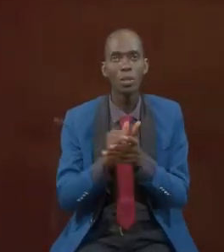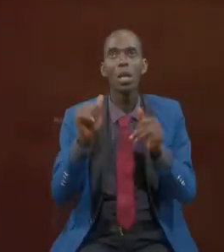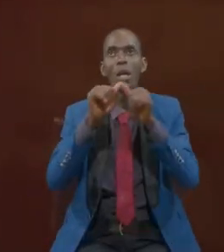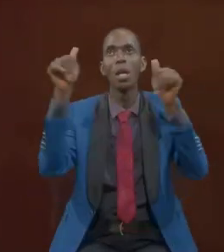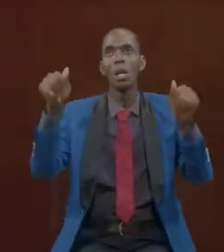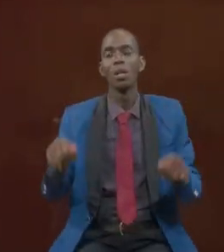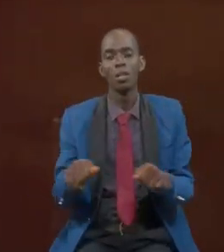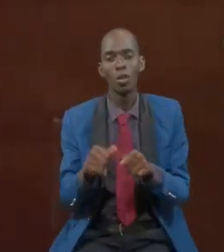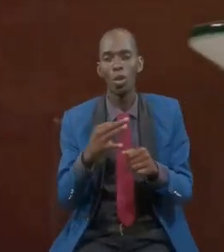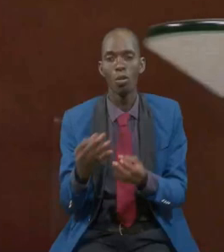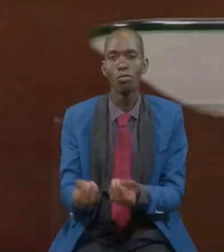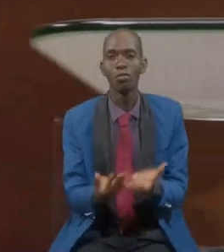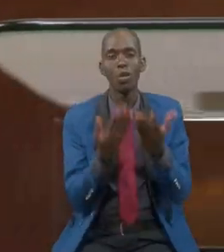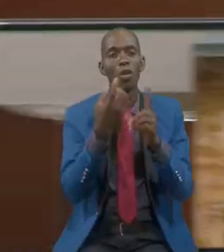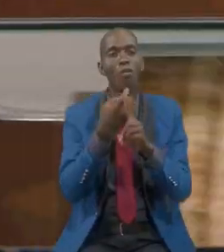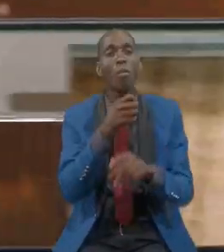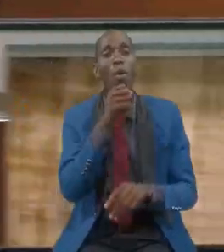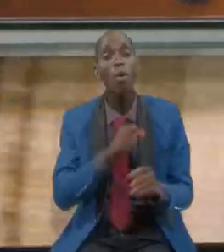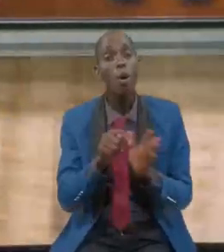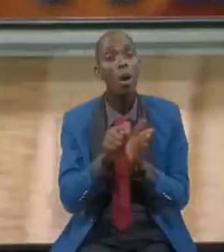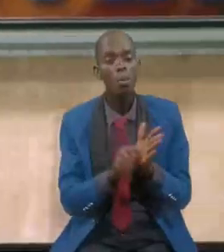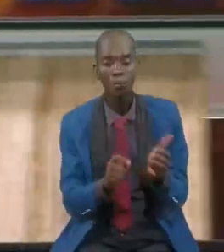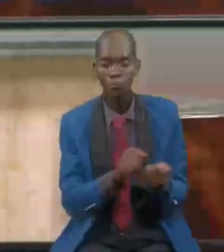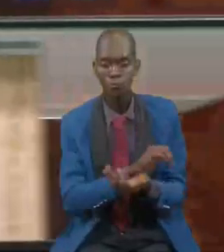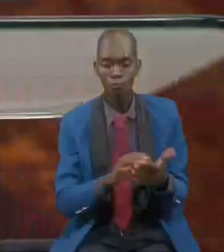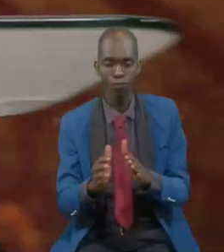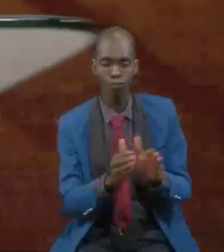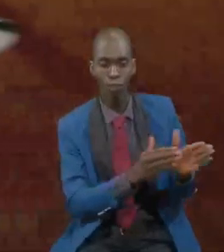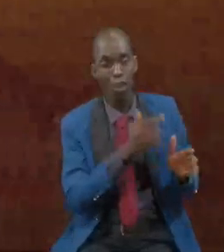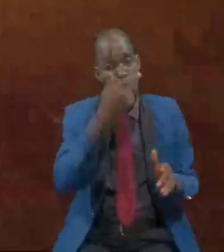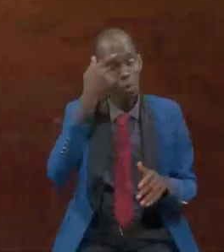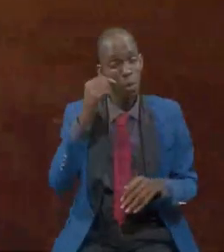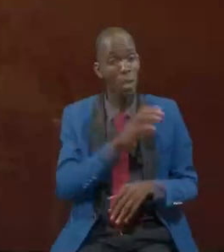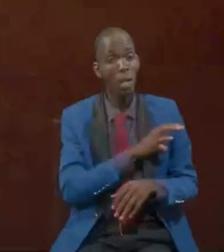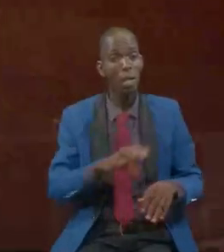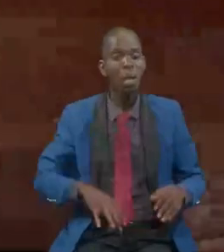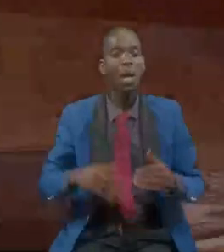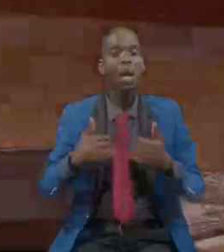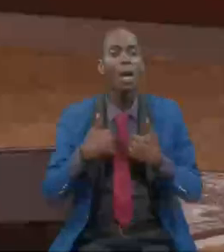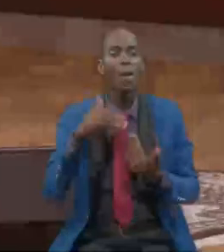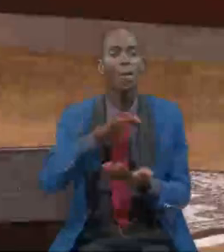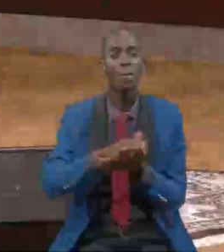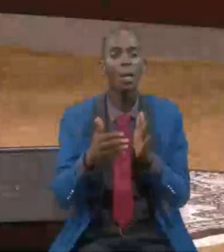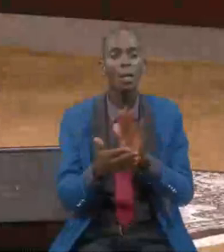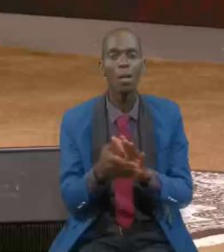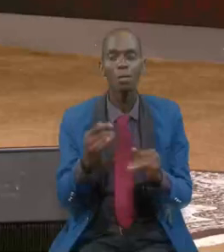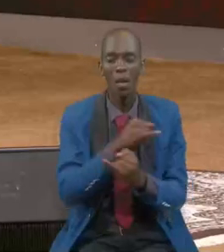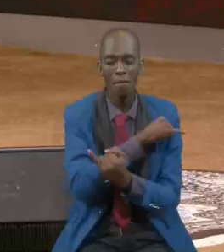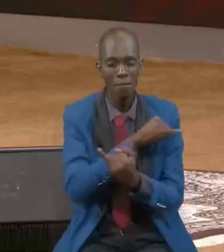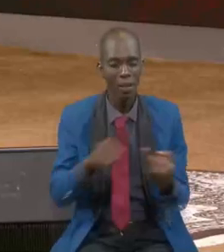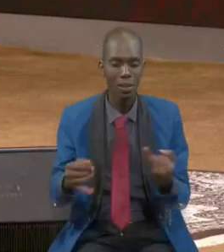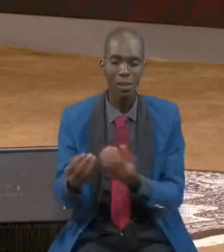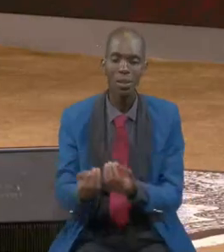sacrifices d'hôtel dans l'Ancien Testament sont abolis parce que Christ est devenu